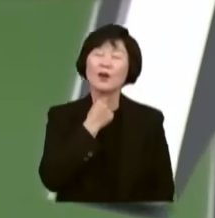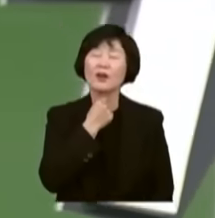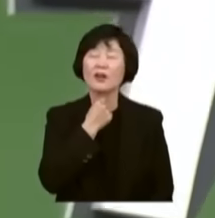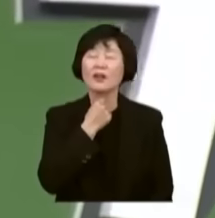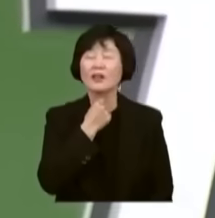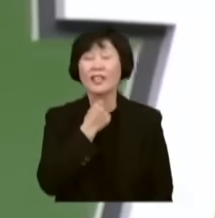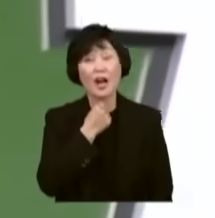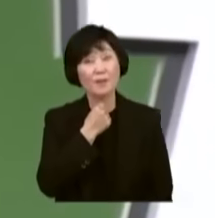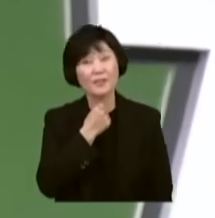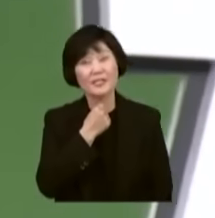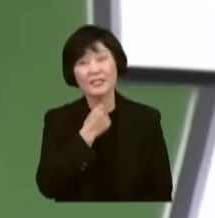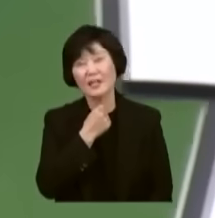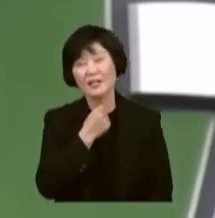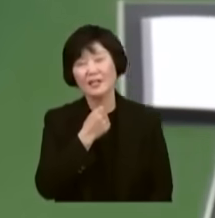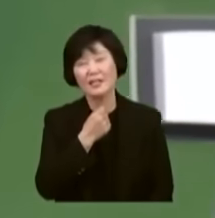원합니다.